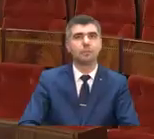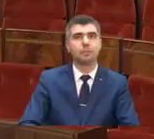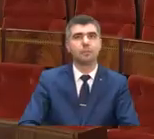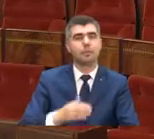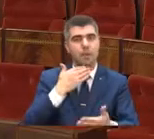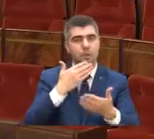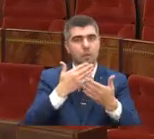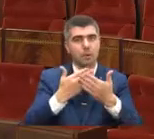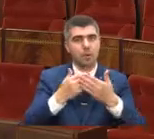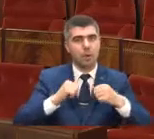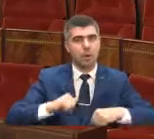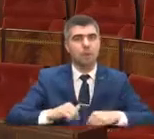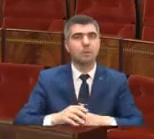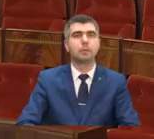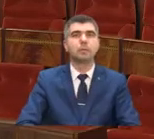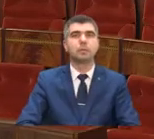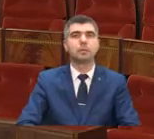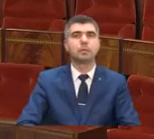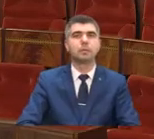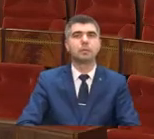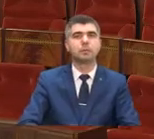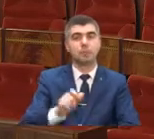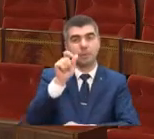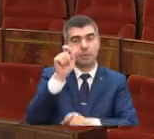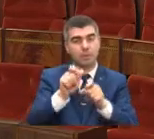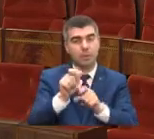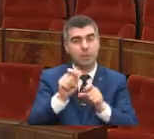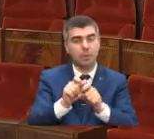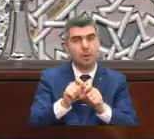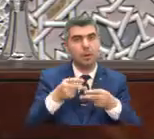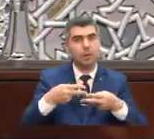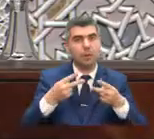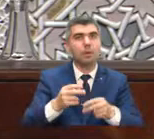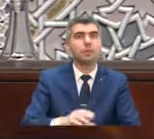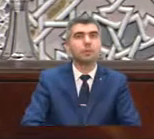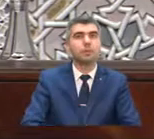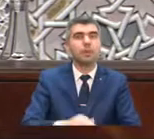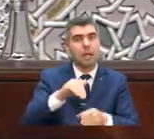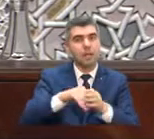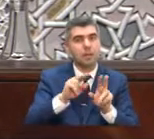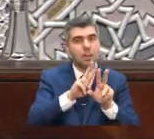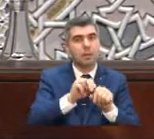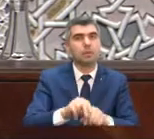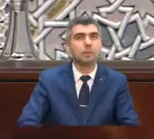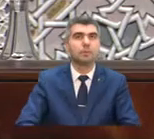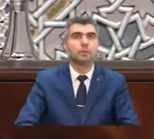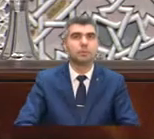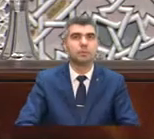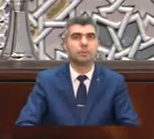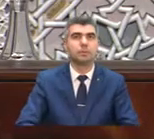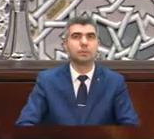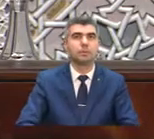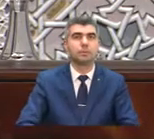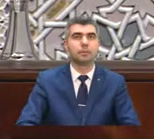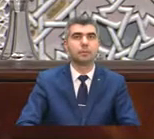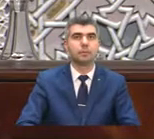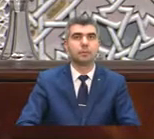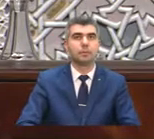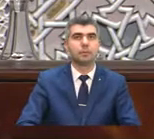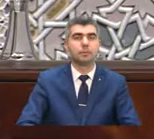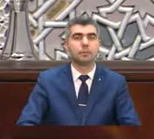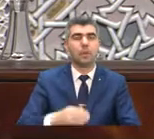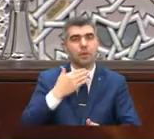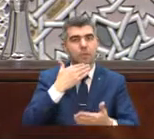شكرا سيد الوزير. نمر إلى التعقيبات. الكلمة لفريق التجمع الدستوري، تفضلوا سيد النائب المحترم. شكرا سيد الرئيس،